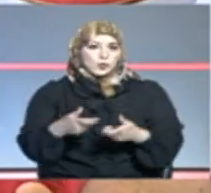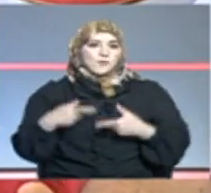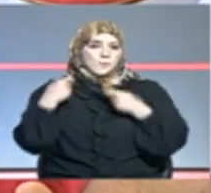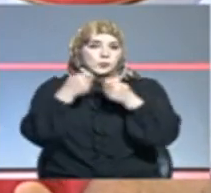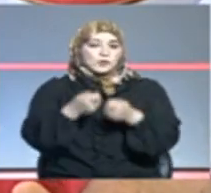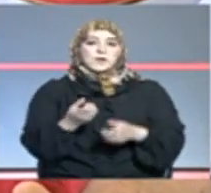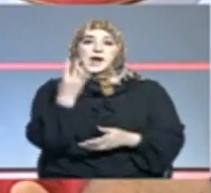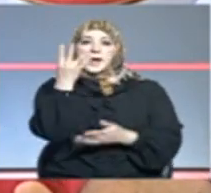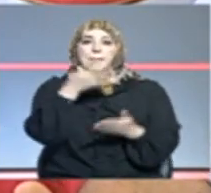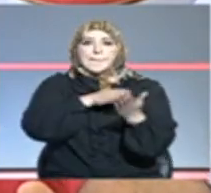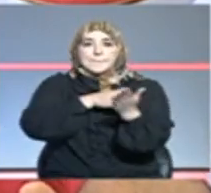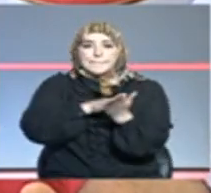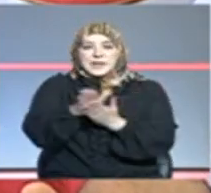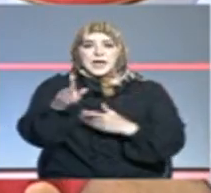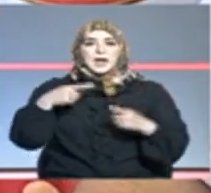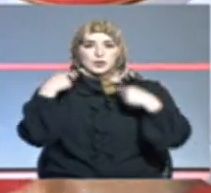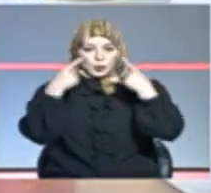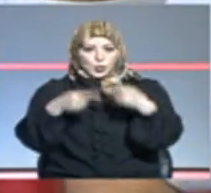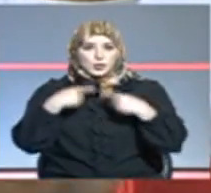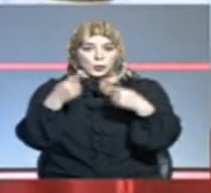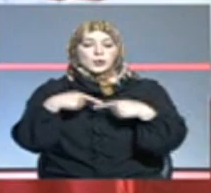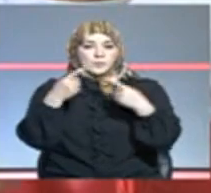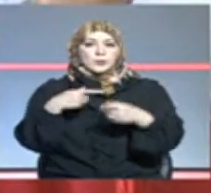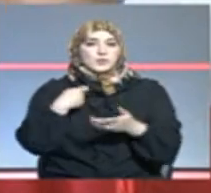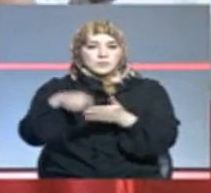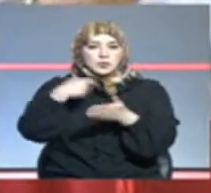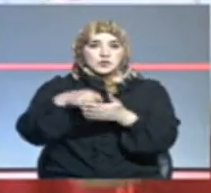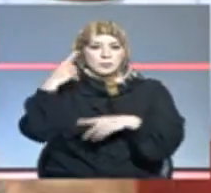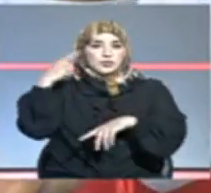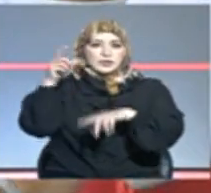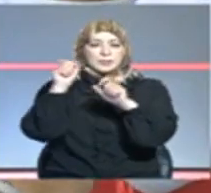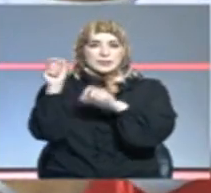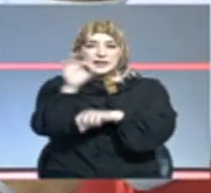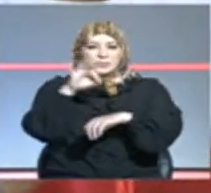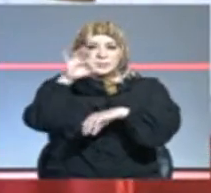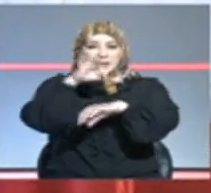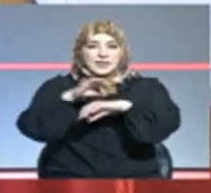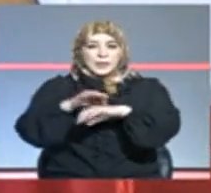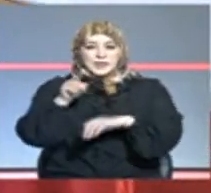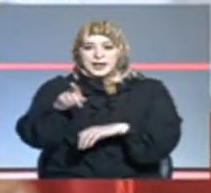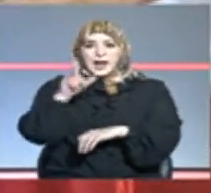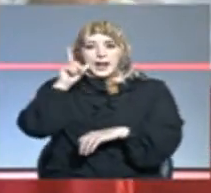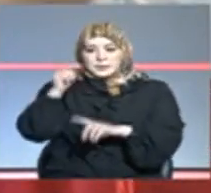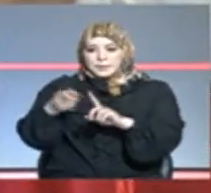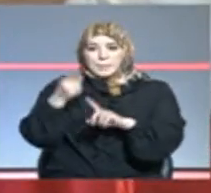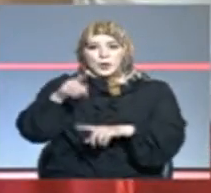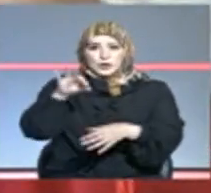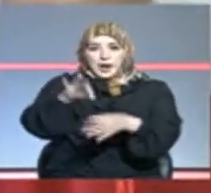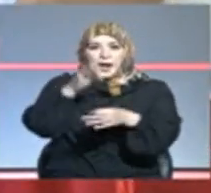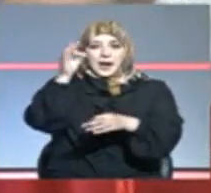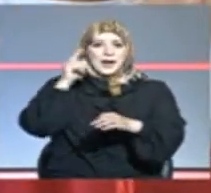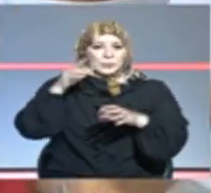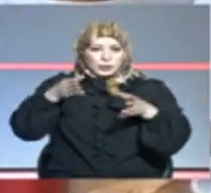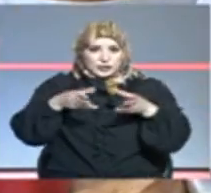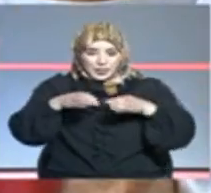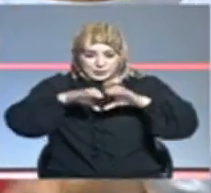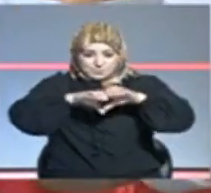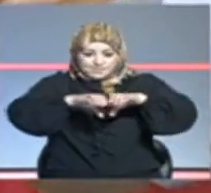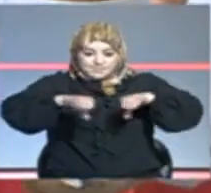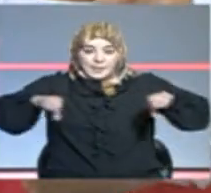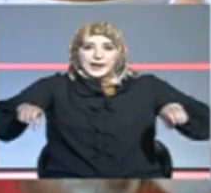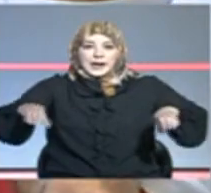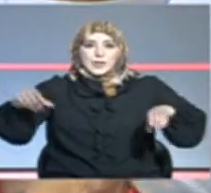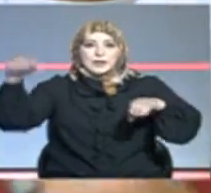400,000 دينار لمداواة الحشرات. أنت اليوم ما تنجمش تلقى حل باش تلقى قنوات ولا تلقى كيفاش تعدل للمحطة